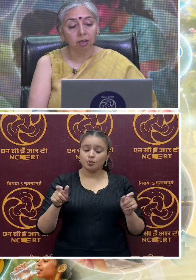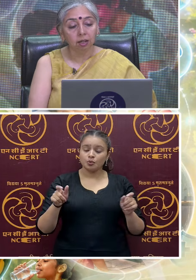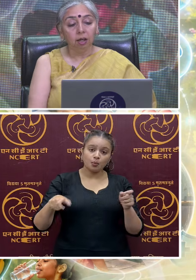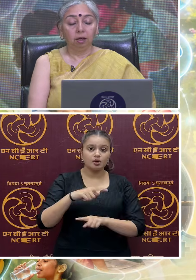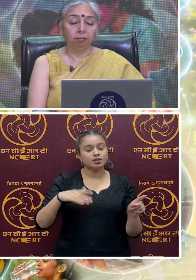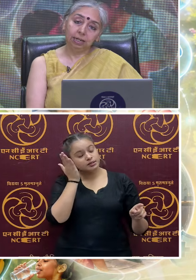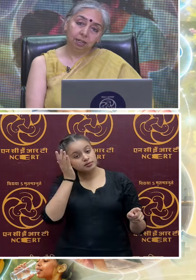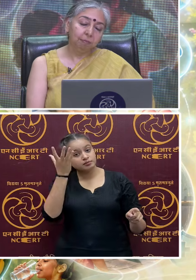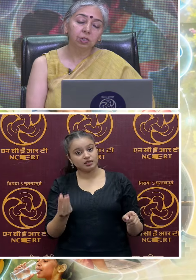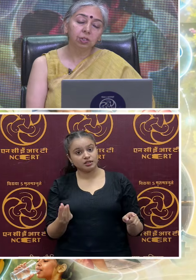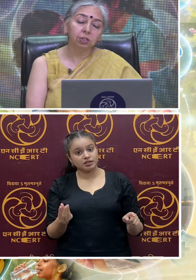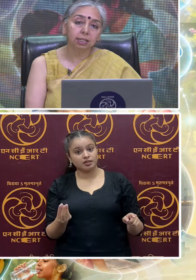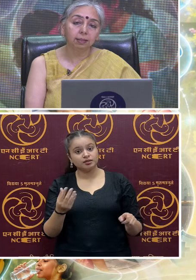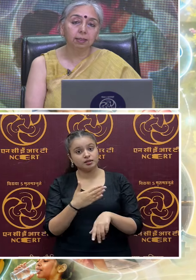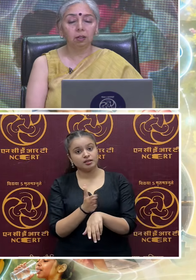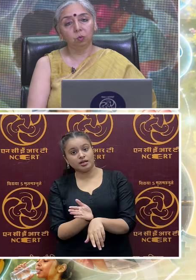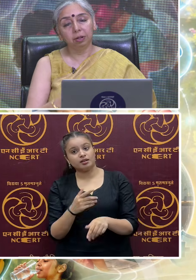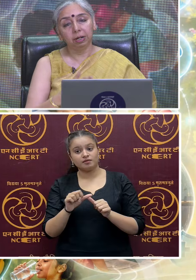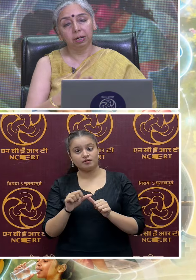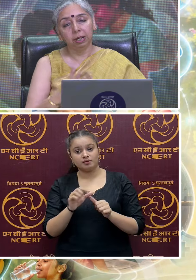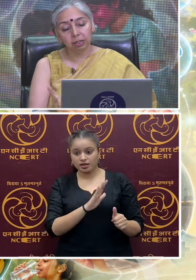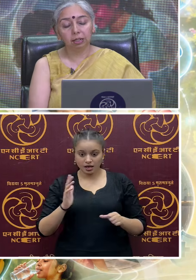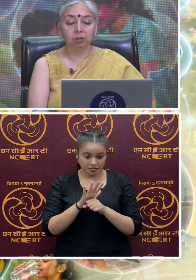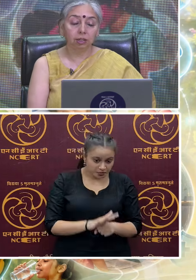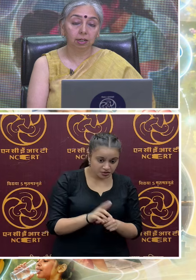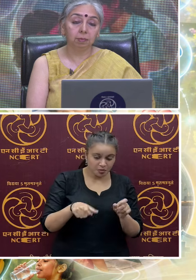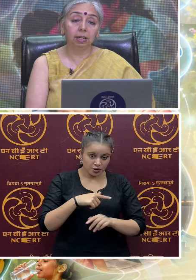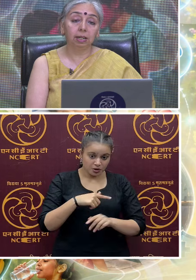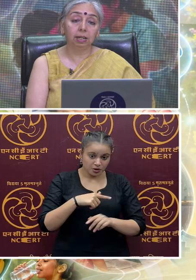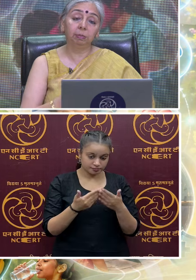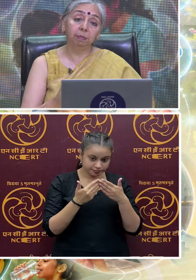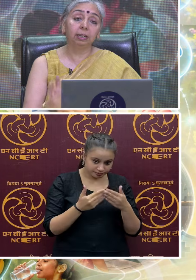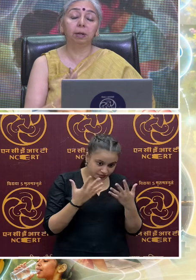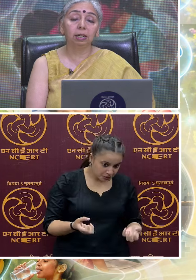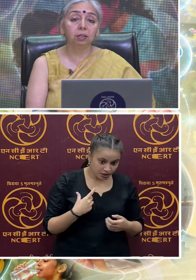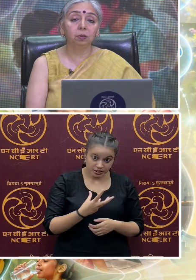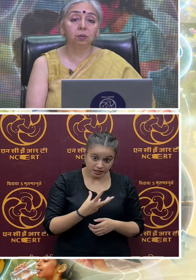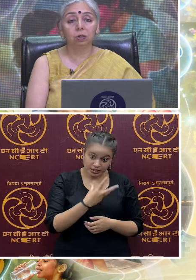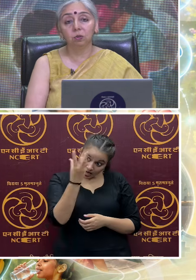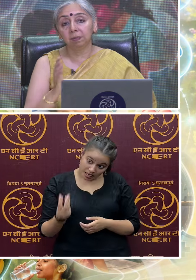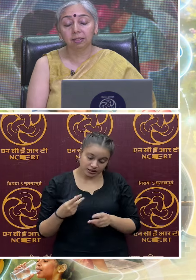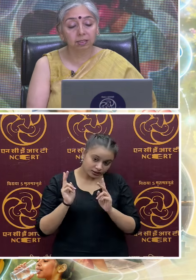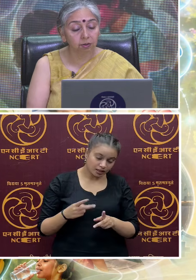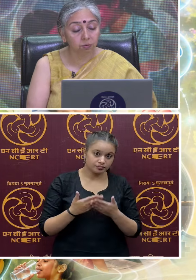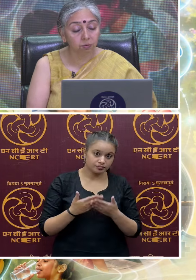हैं। एकेडमिक प्रेशर कह सकते हैं, लोगों को पढ़ाई करनी है, बच्चे कह रहे हैं हमने रात को बैठ के पढ़ाई करनी होती है, उस टाइम डिस्टर्बेंस नहीं